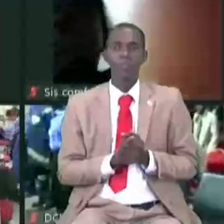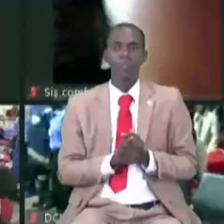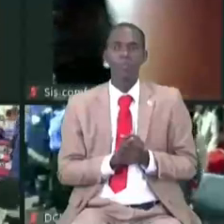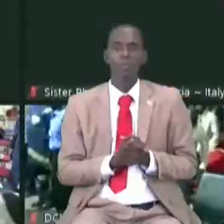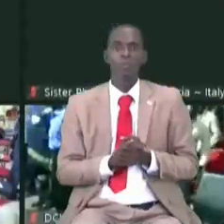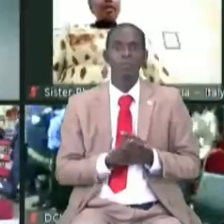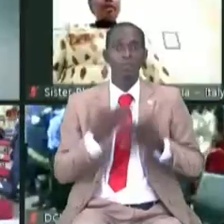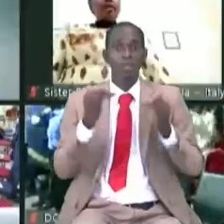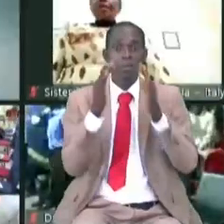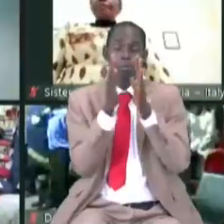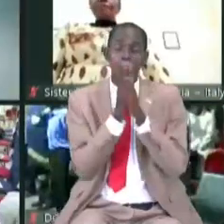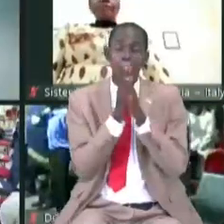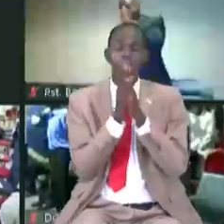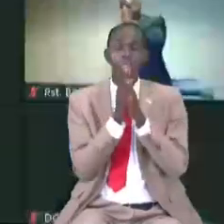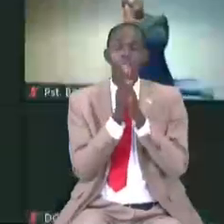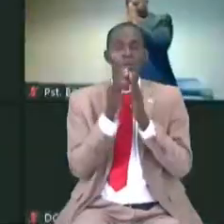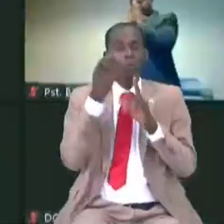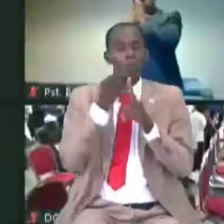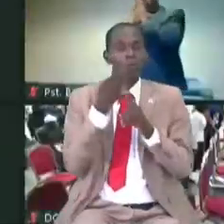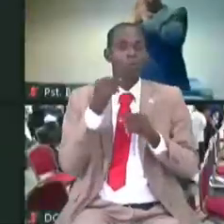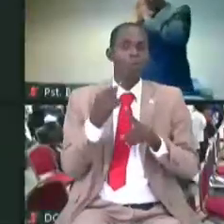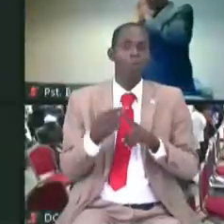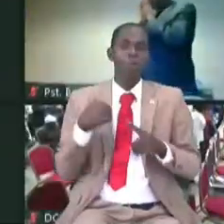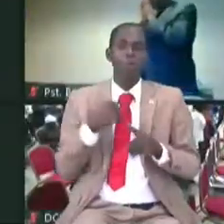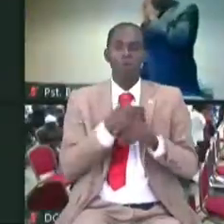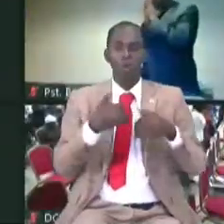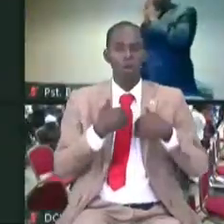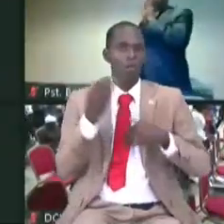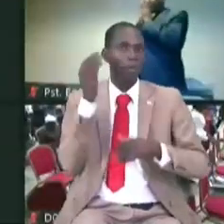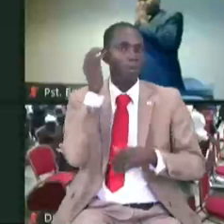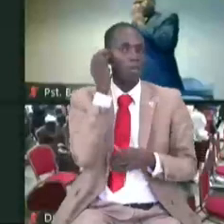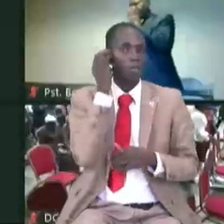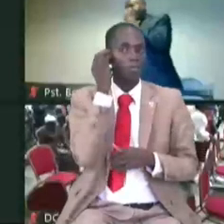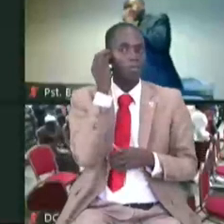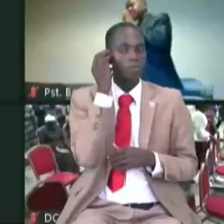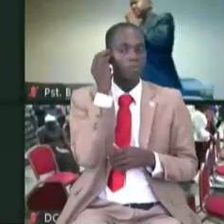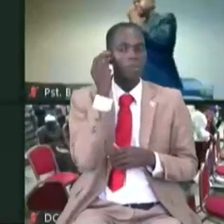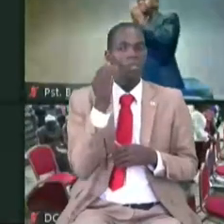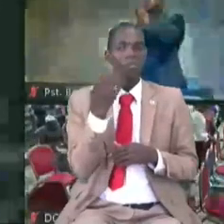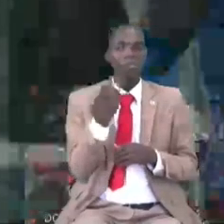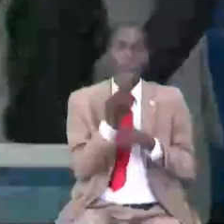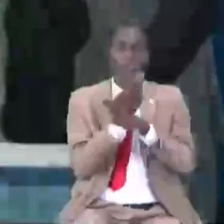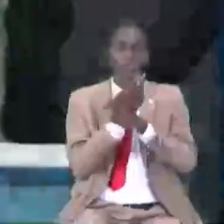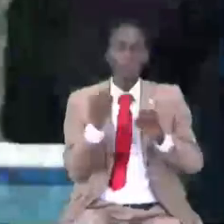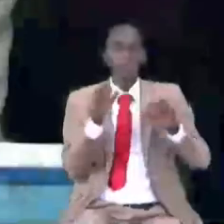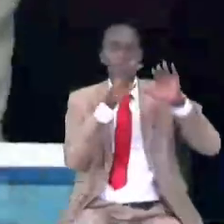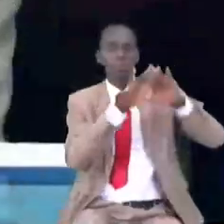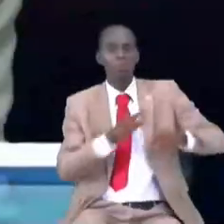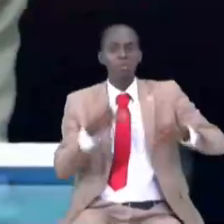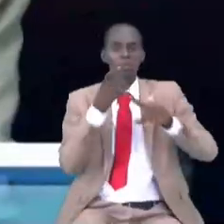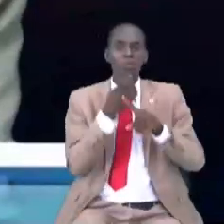Nous devons parler à Dieu, la miséricorde rédemptrice, pour le pire des pécheurs dans chaque